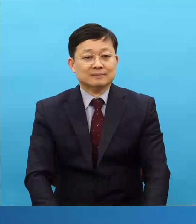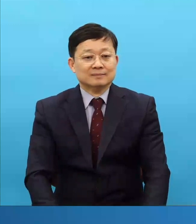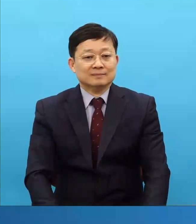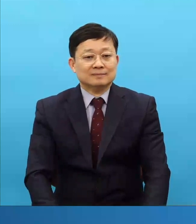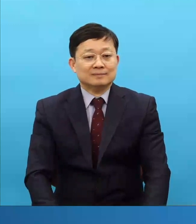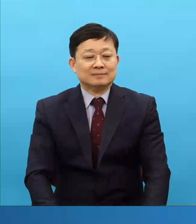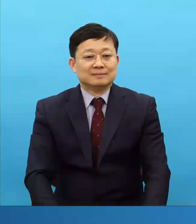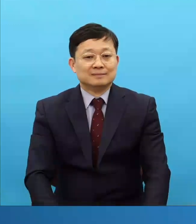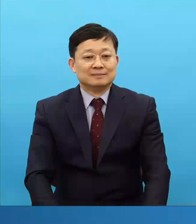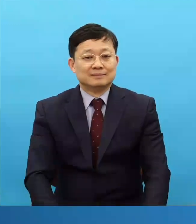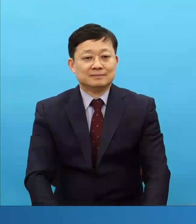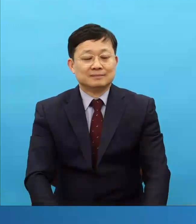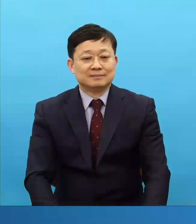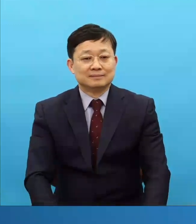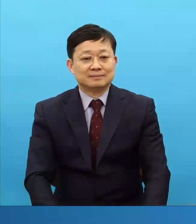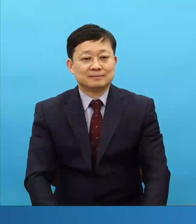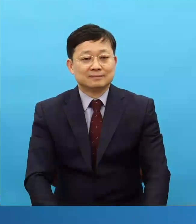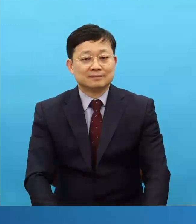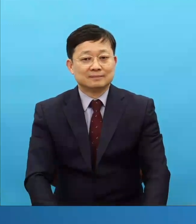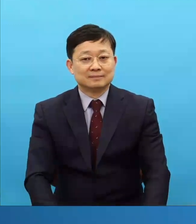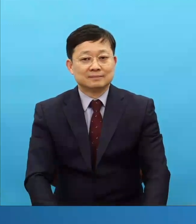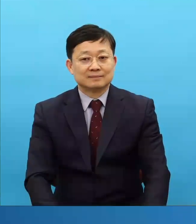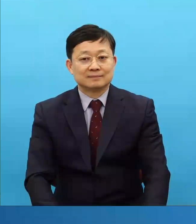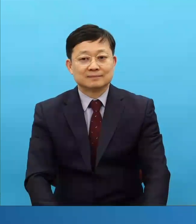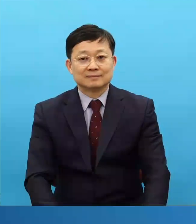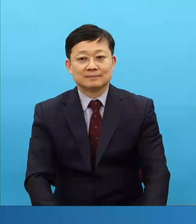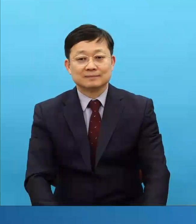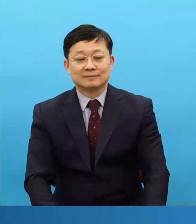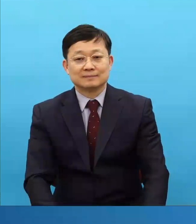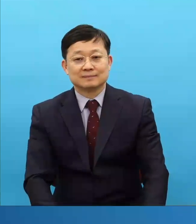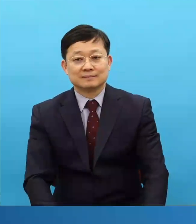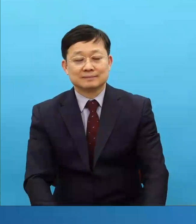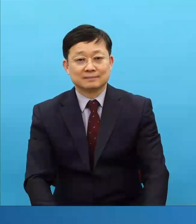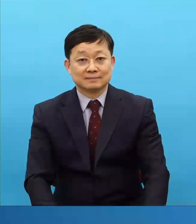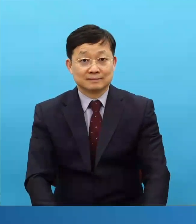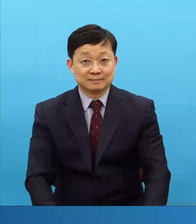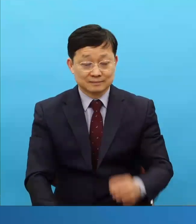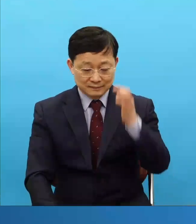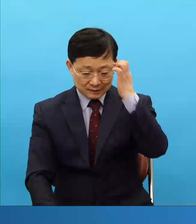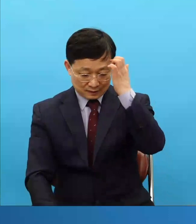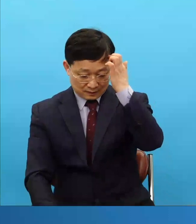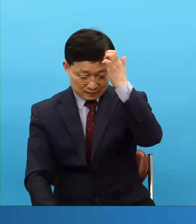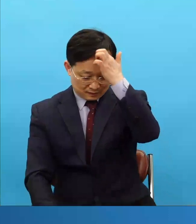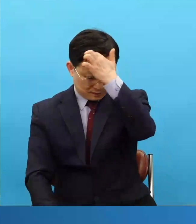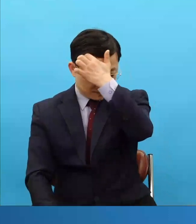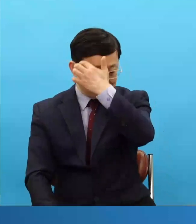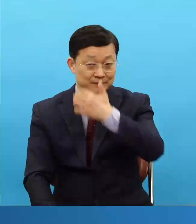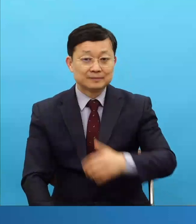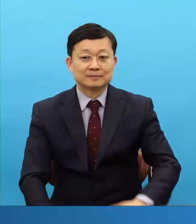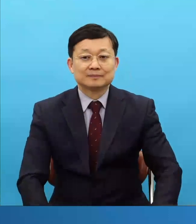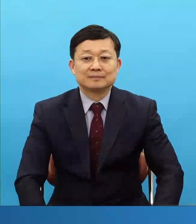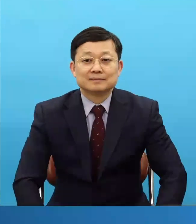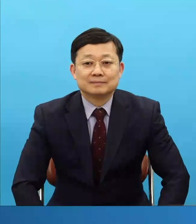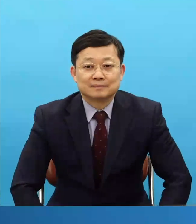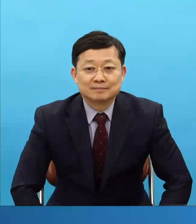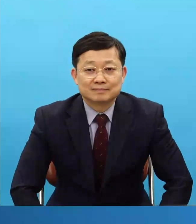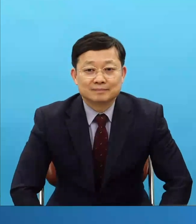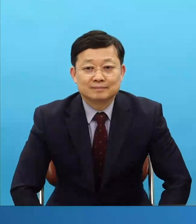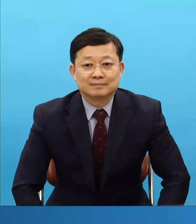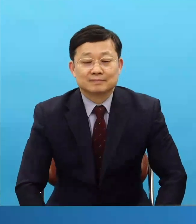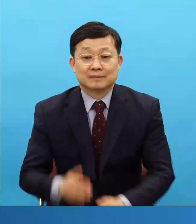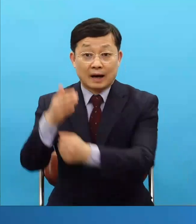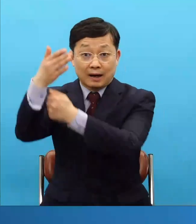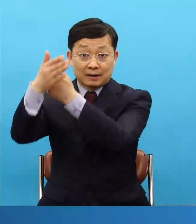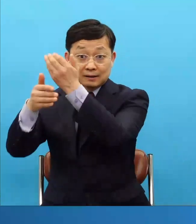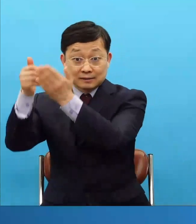붙잡았는데 하나님께서는 이 호렙산 운동으로 인도하셨어요. Holding this covenant, God led them to the movement of Mount